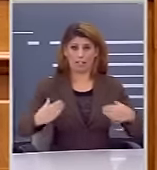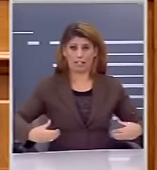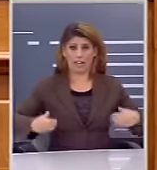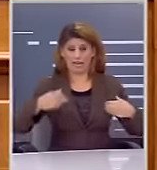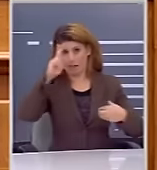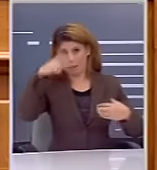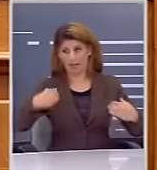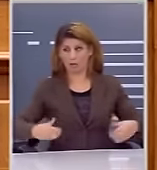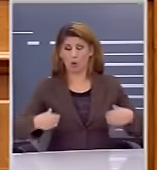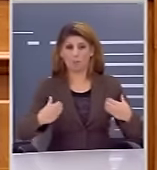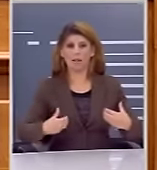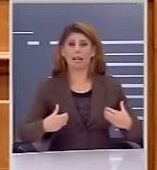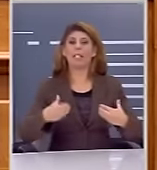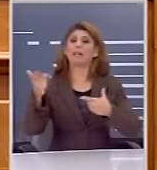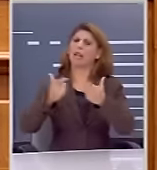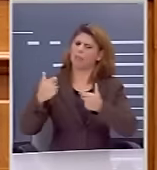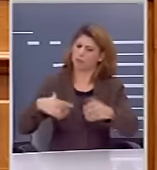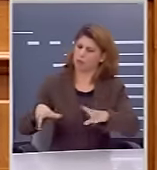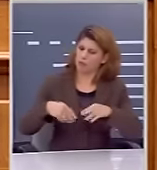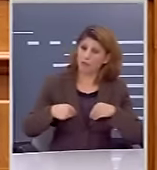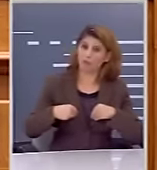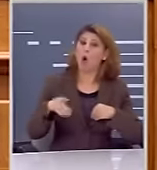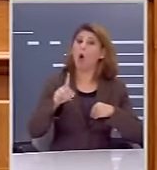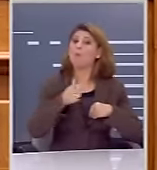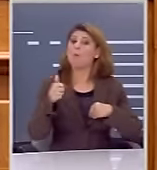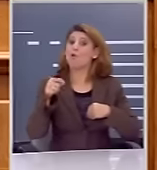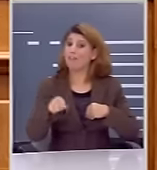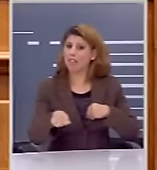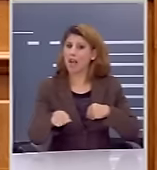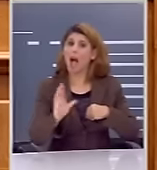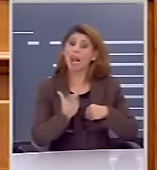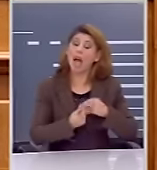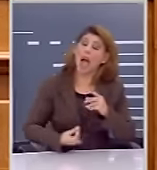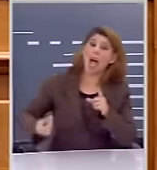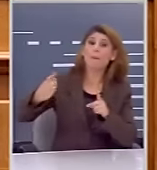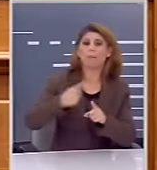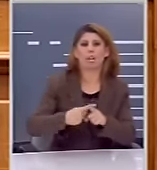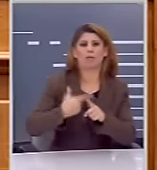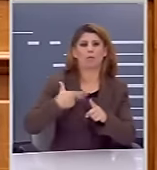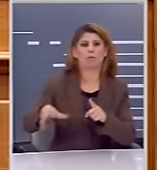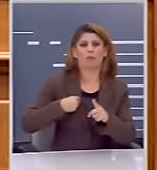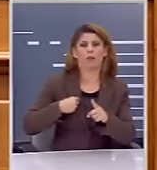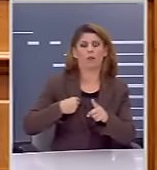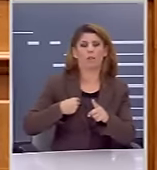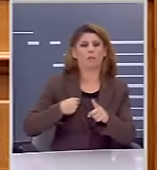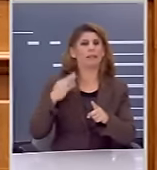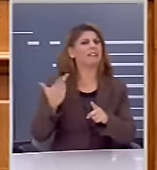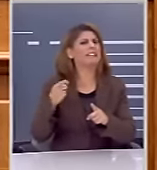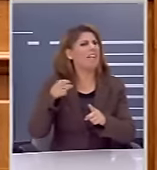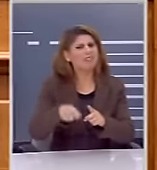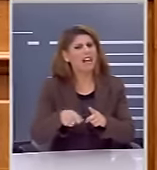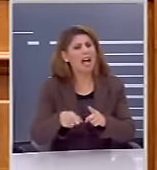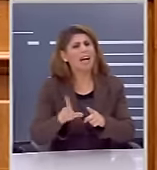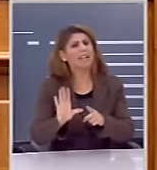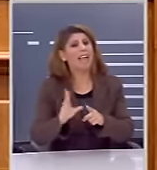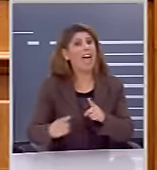Σόιμπλε, και οι δανειστές. Και όχι μόνο αυτά, αλλά και ακόμα παραπάνω. Ποια είναι αυτά λοιπόν